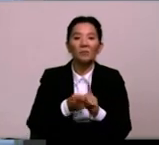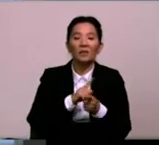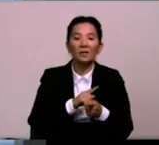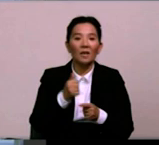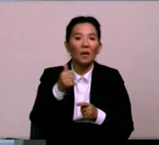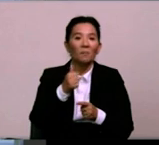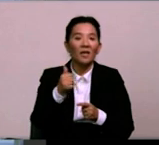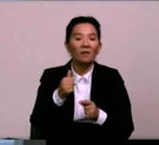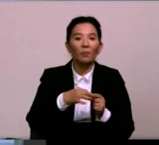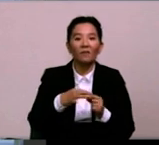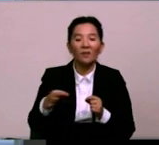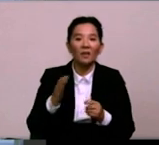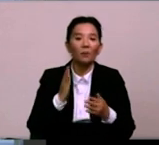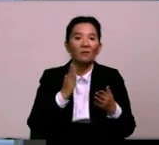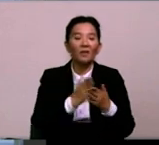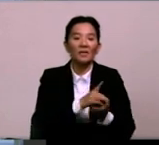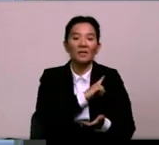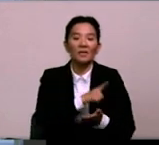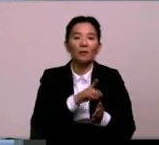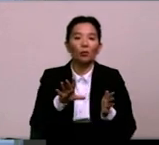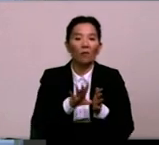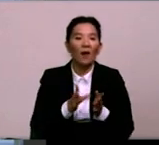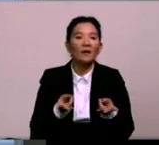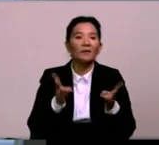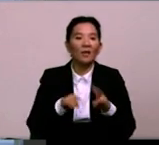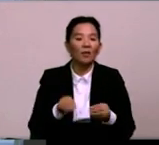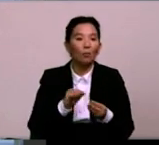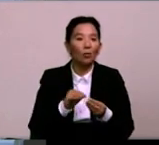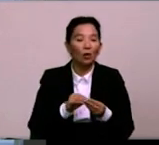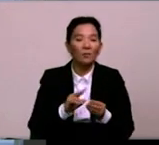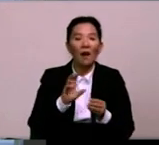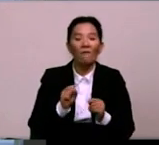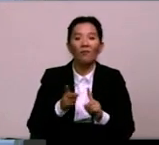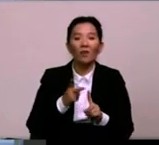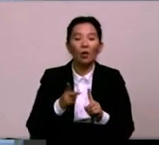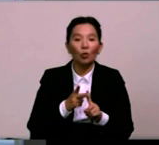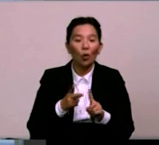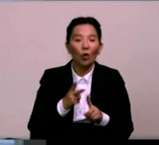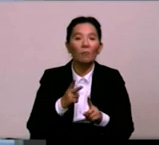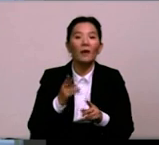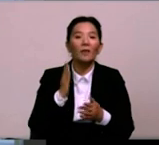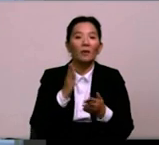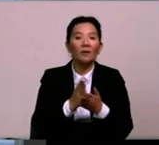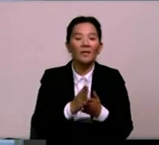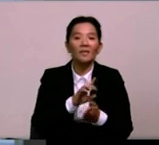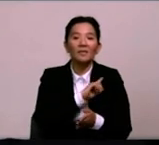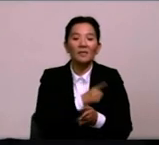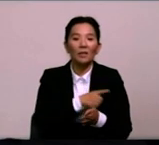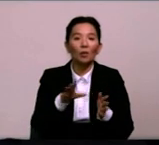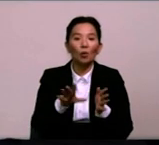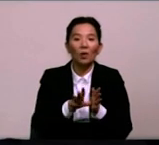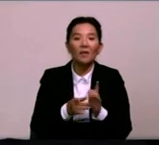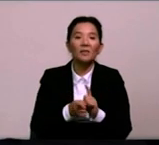первом проводнике направление силы тока останется прежним, а во втором случае направление силы тока